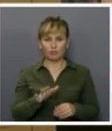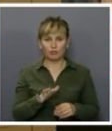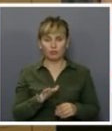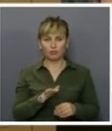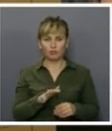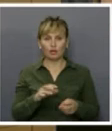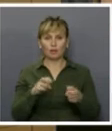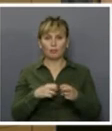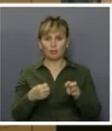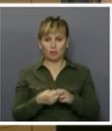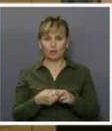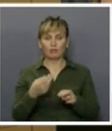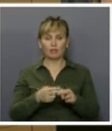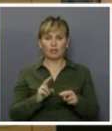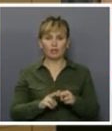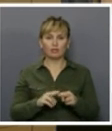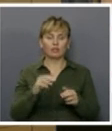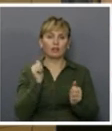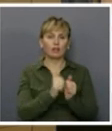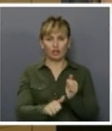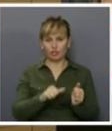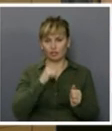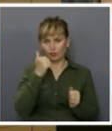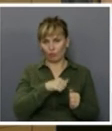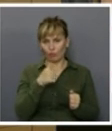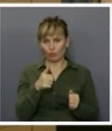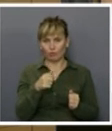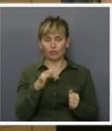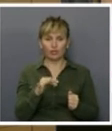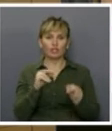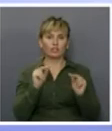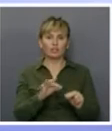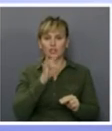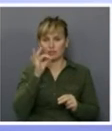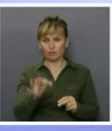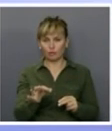то есть проблема эта идет из года в год. Откровенно говоря,